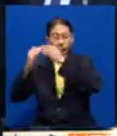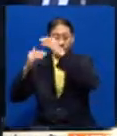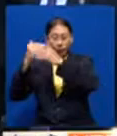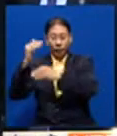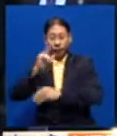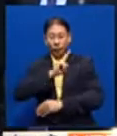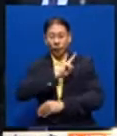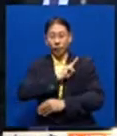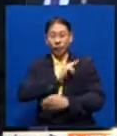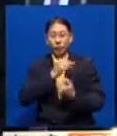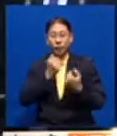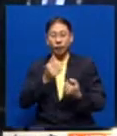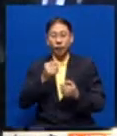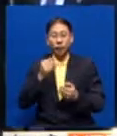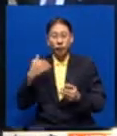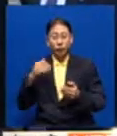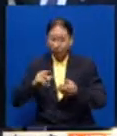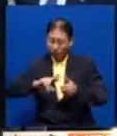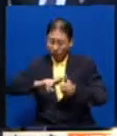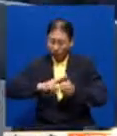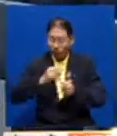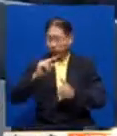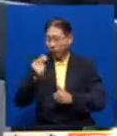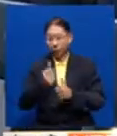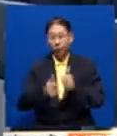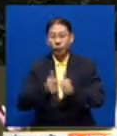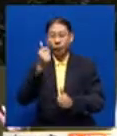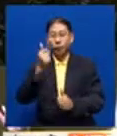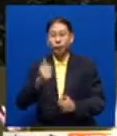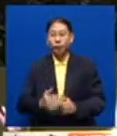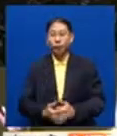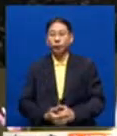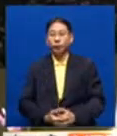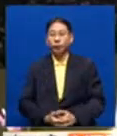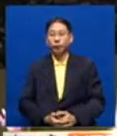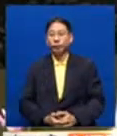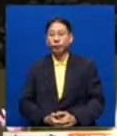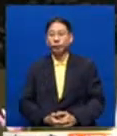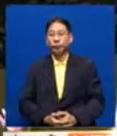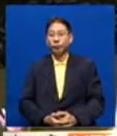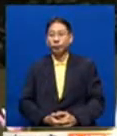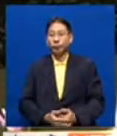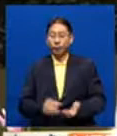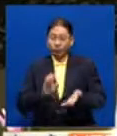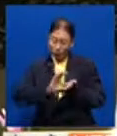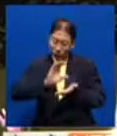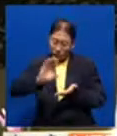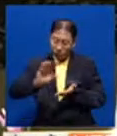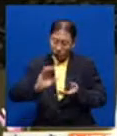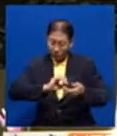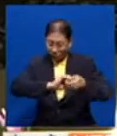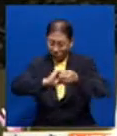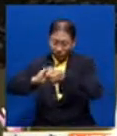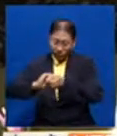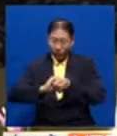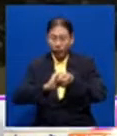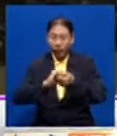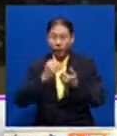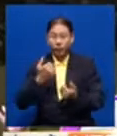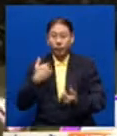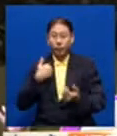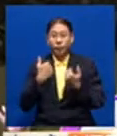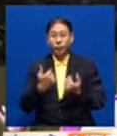ไฟซึ่งจะผลักดันให้เกิดขึ้นโดยเร็วที่สุดแต่ระหว่างทางเกิดการลงทุนร่วมกันอ่า